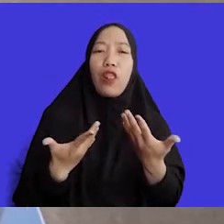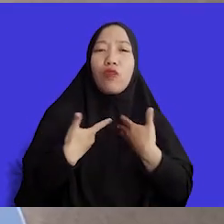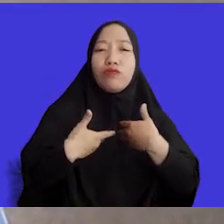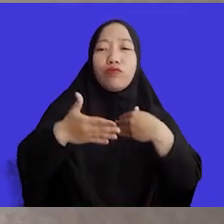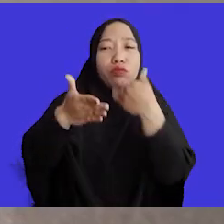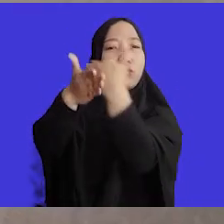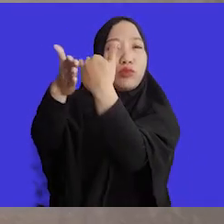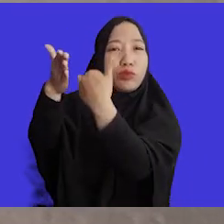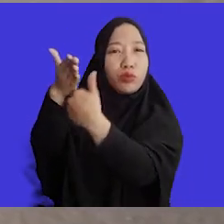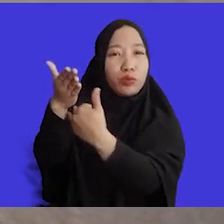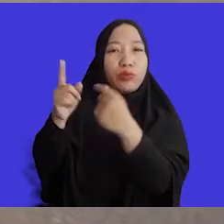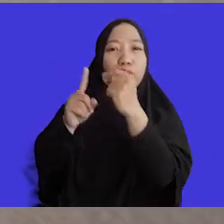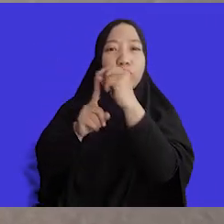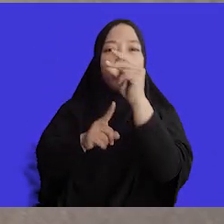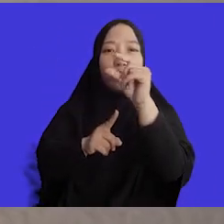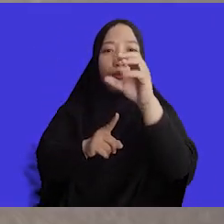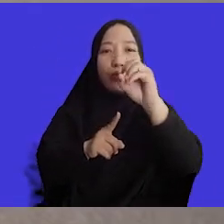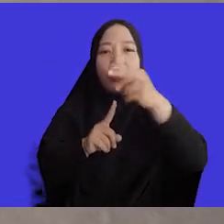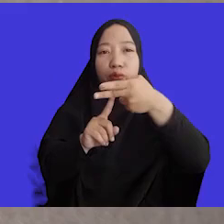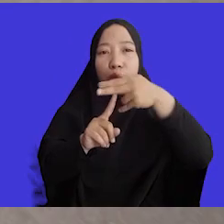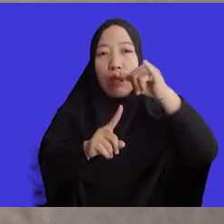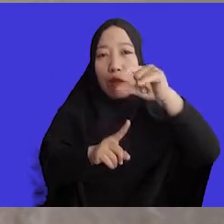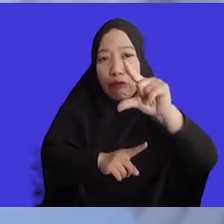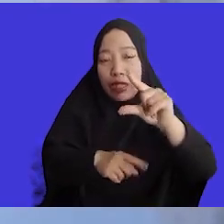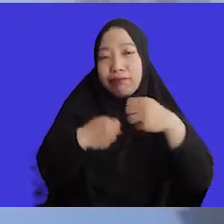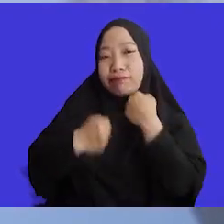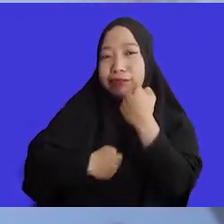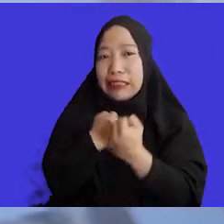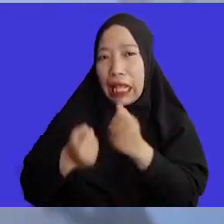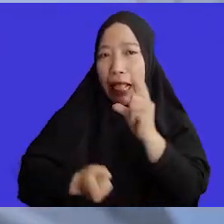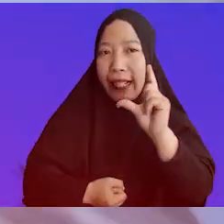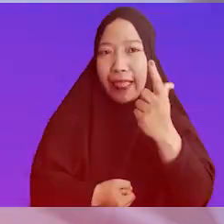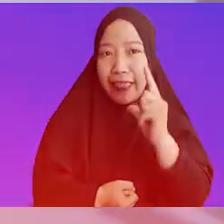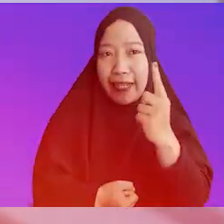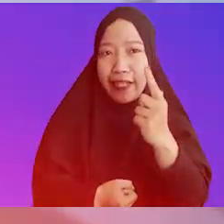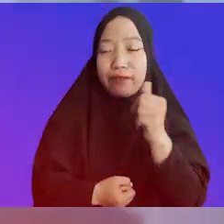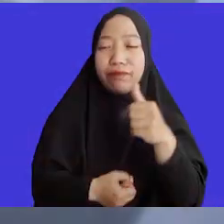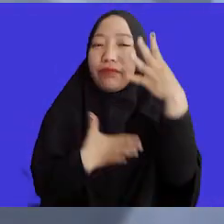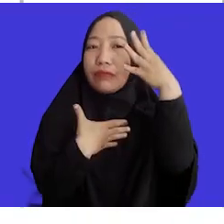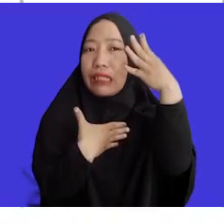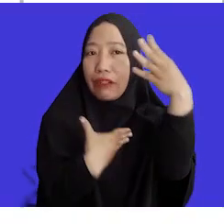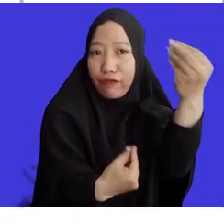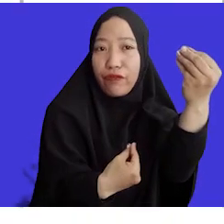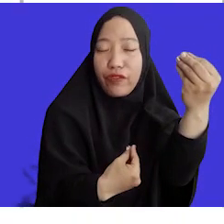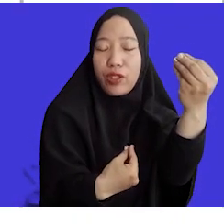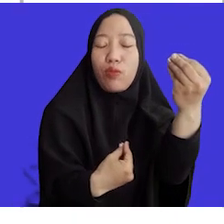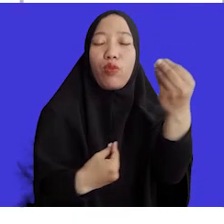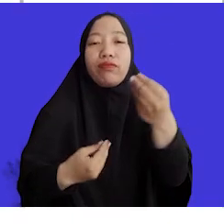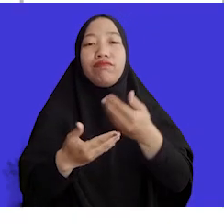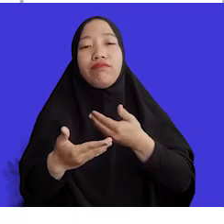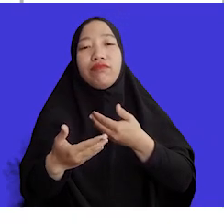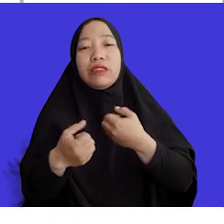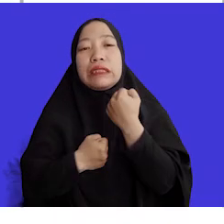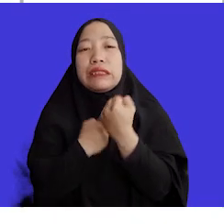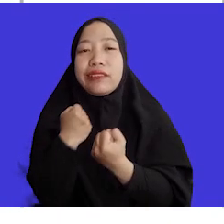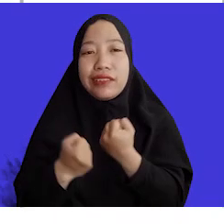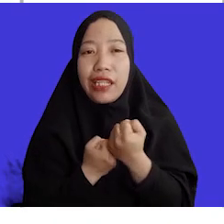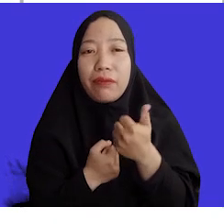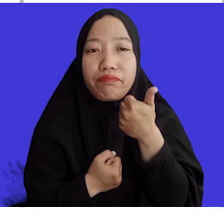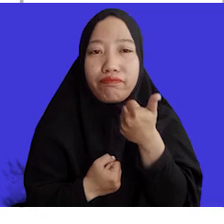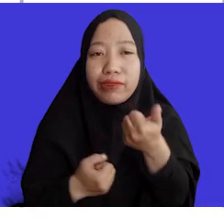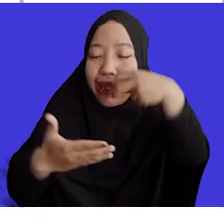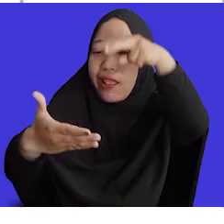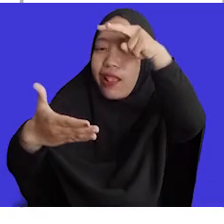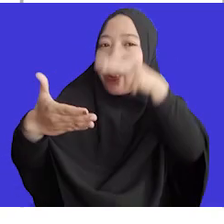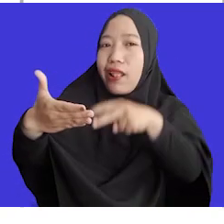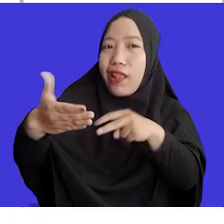Loa, dan Profil Komunitas Penggerak Literasi di Provinsi Kaltim dan Kaltara. Informasi produk, layanan, serta kegiatan